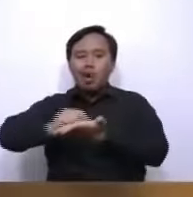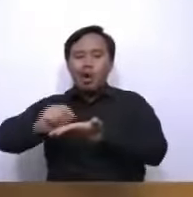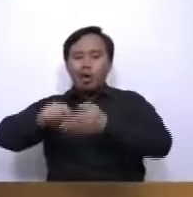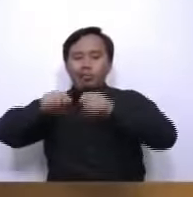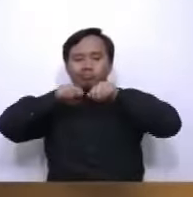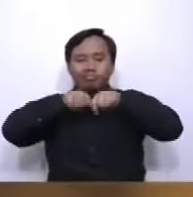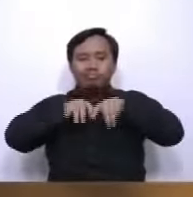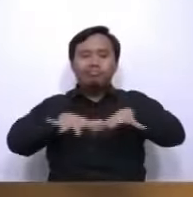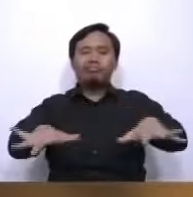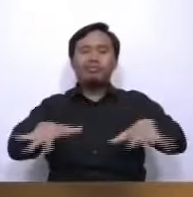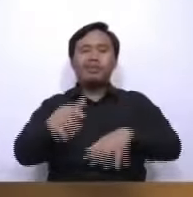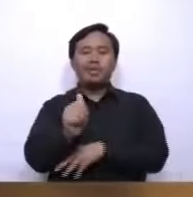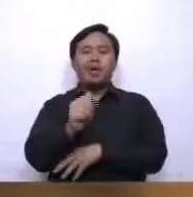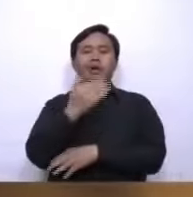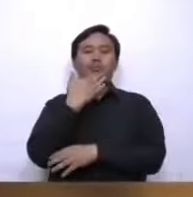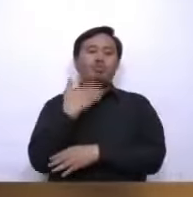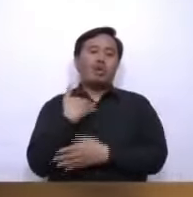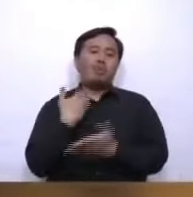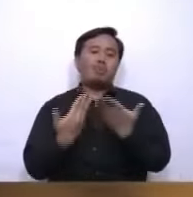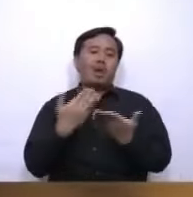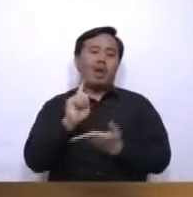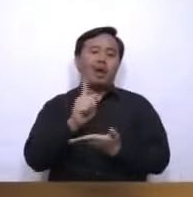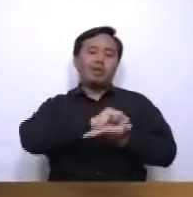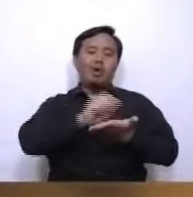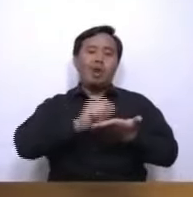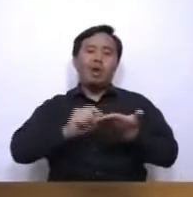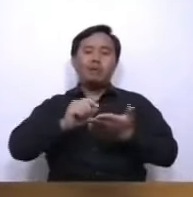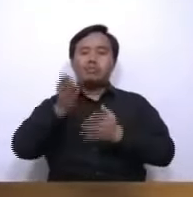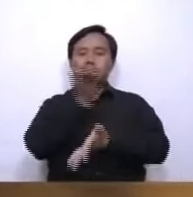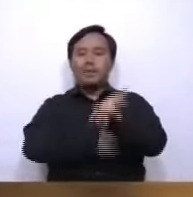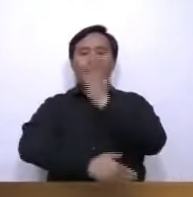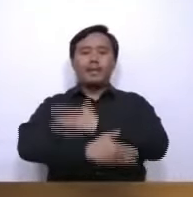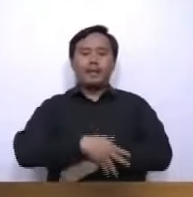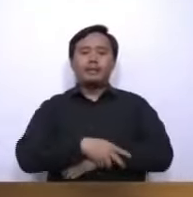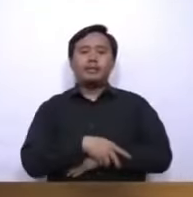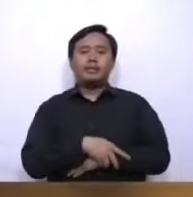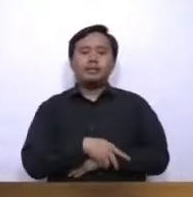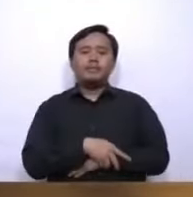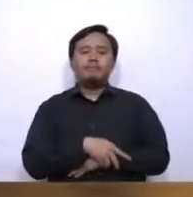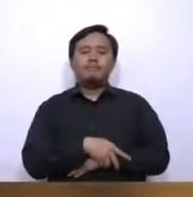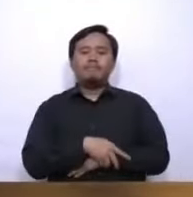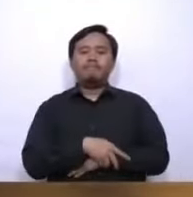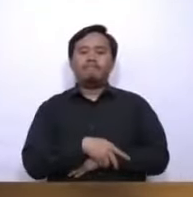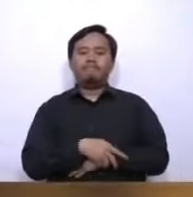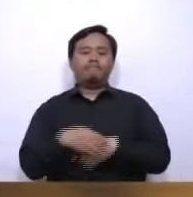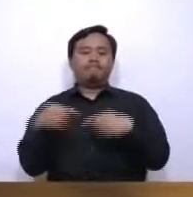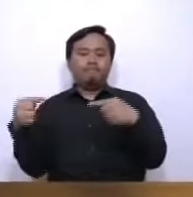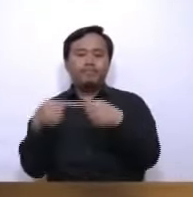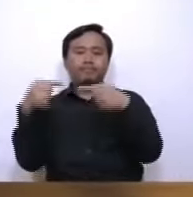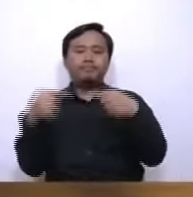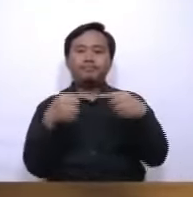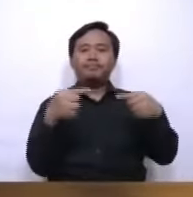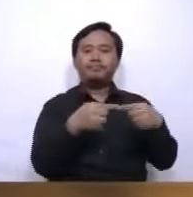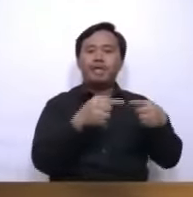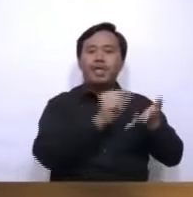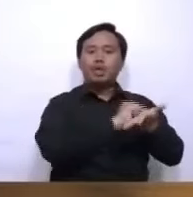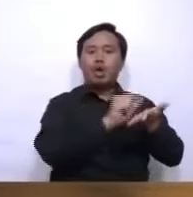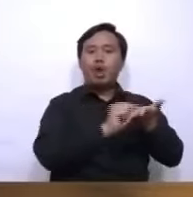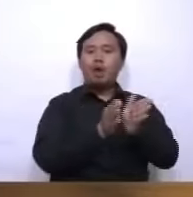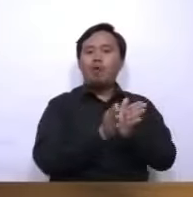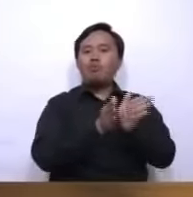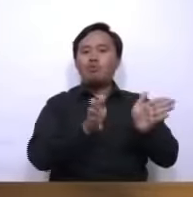yang memang memiliki disabilitas dan dilakukan secara integrasi dengan sekolah